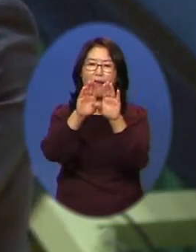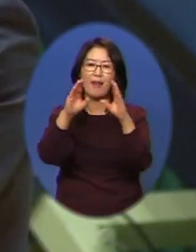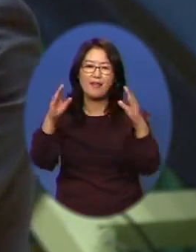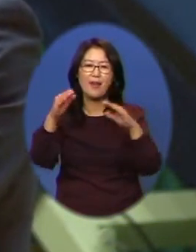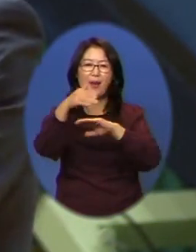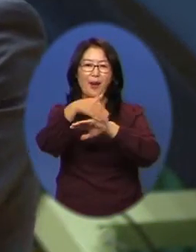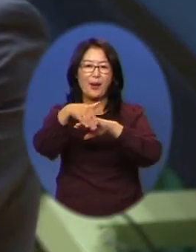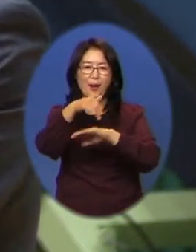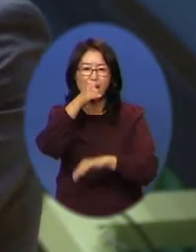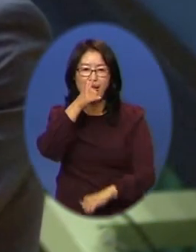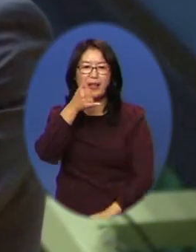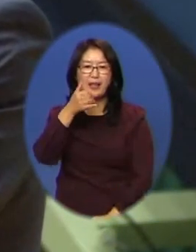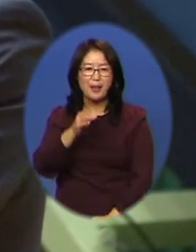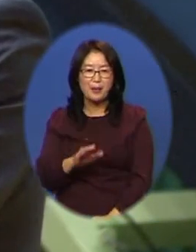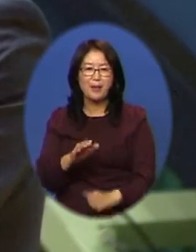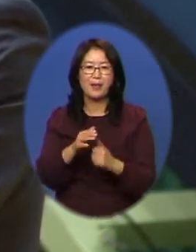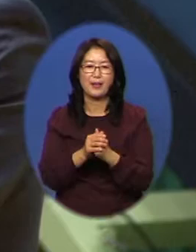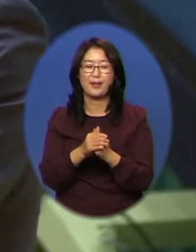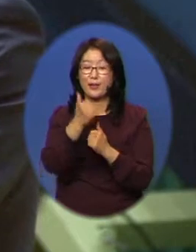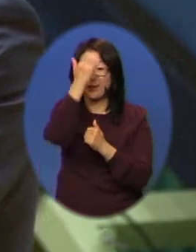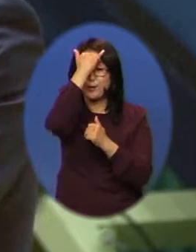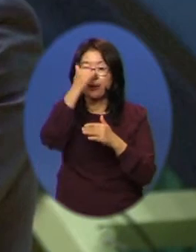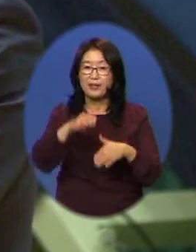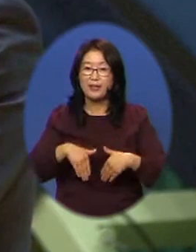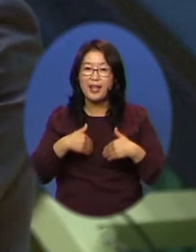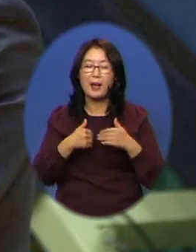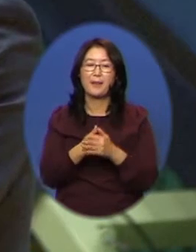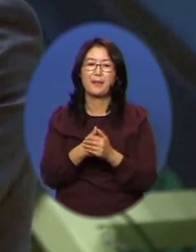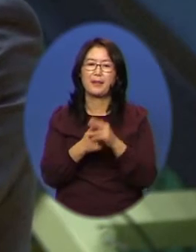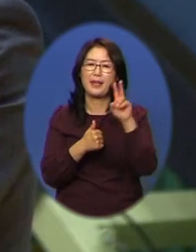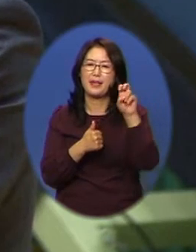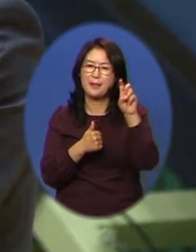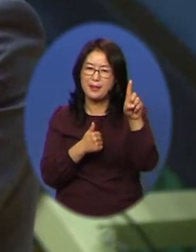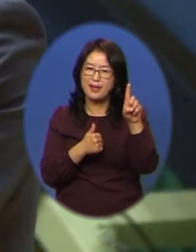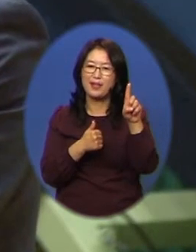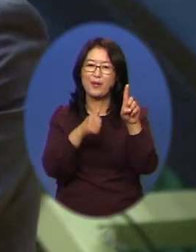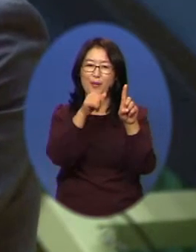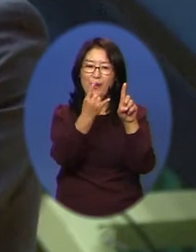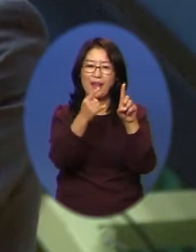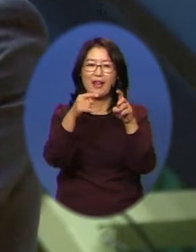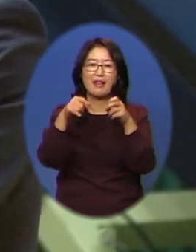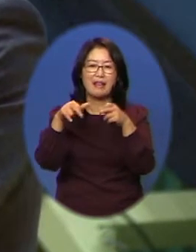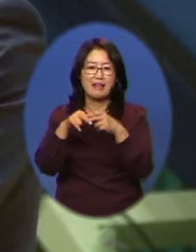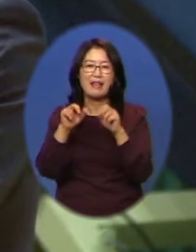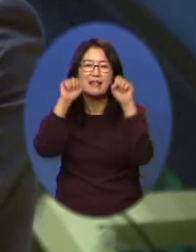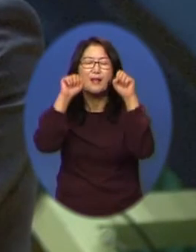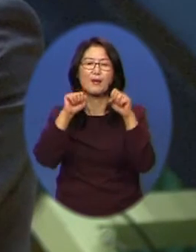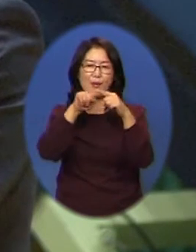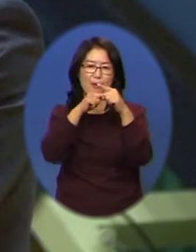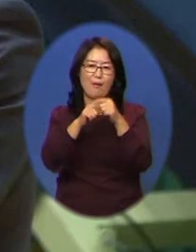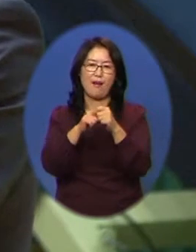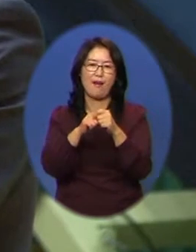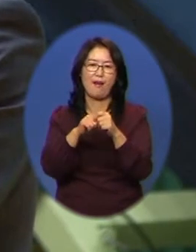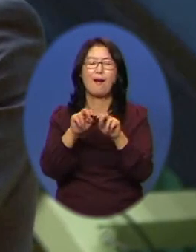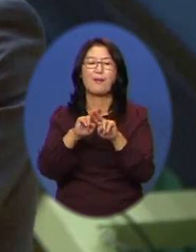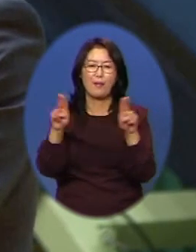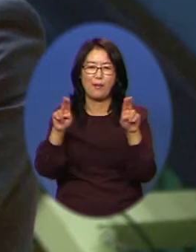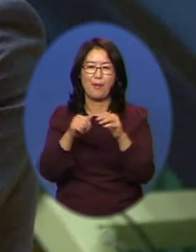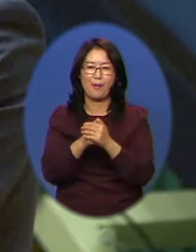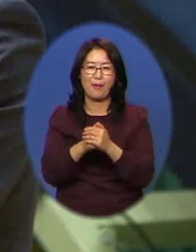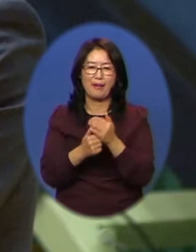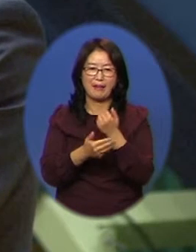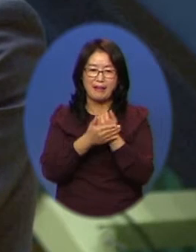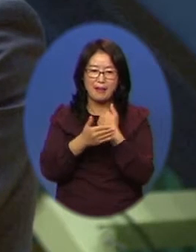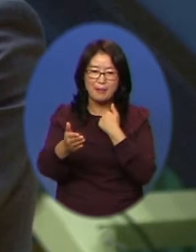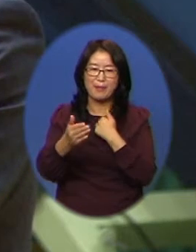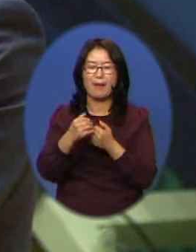제21회 충청남도 장애인 체육대회가 취소됨에 따라 열심히 준비했던 우리 군